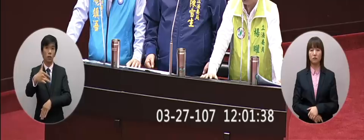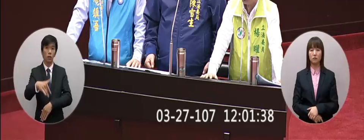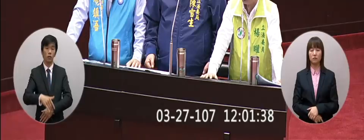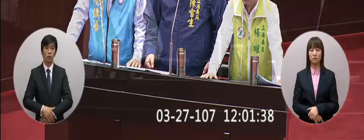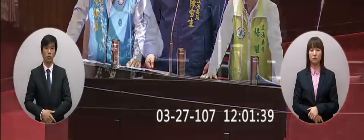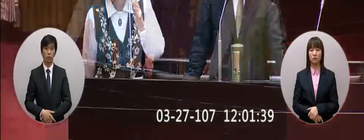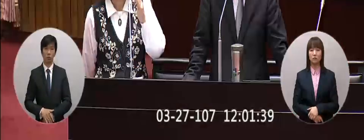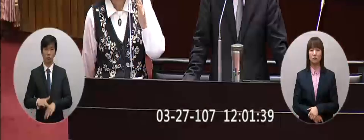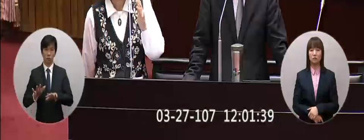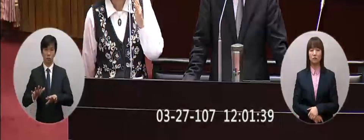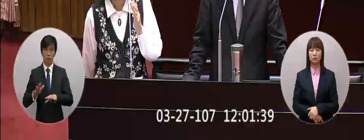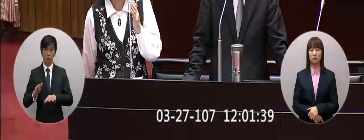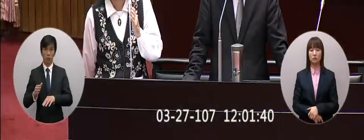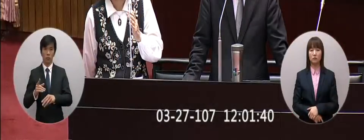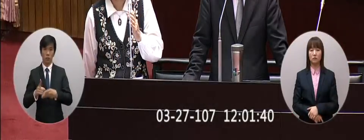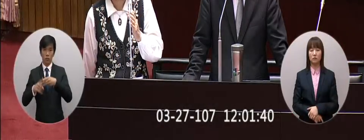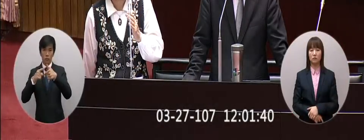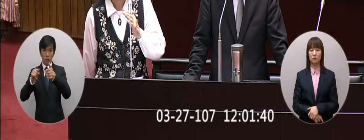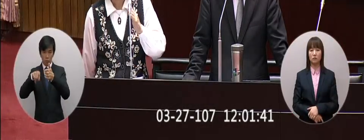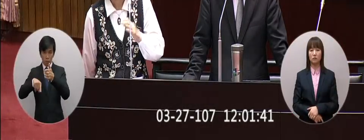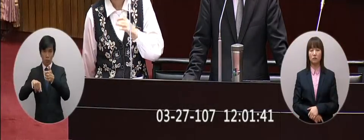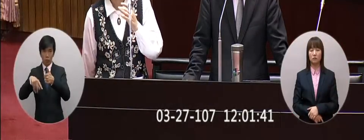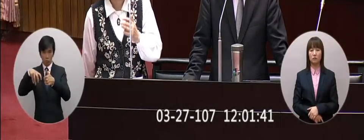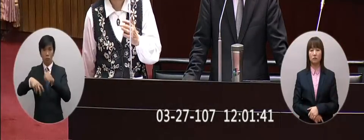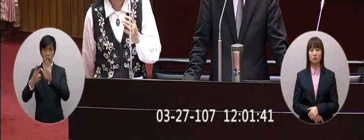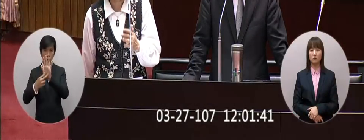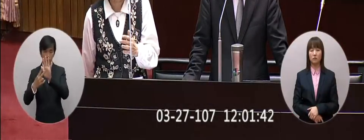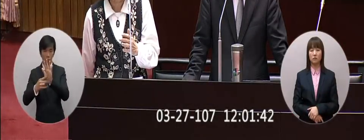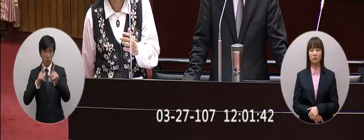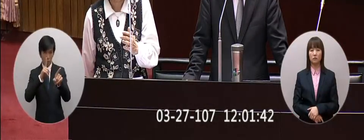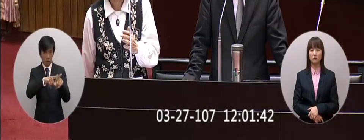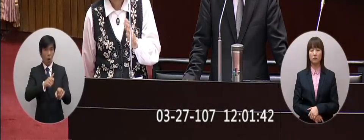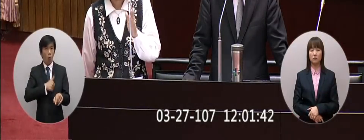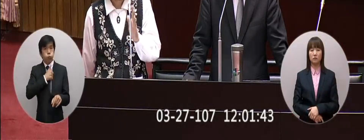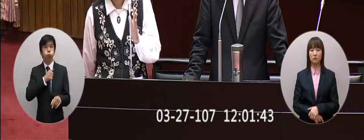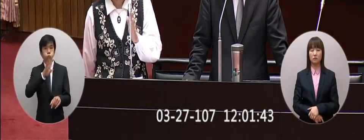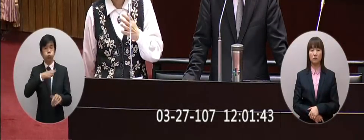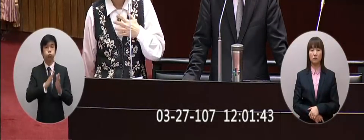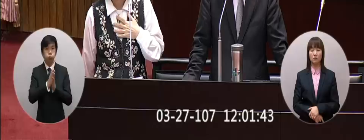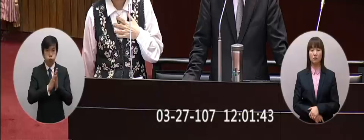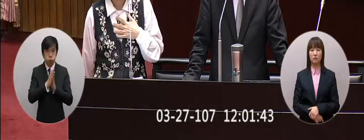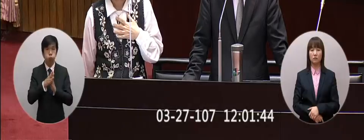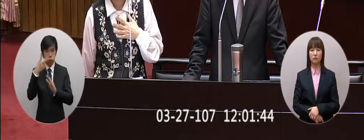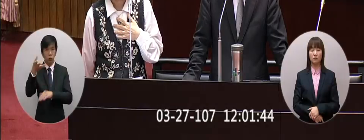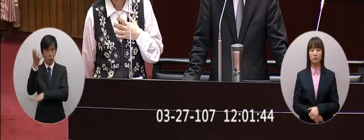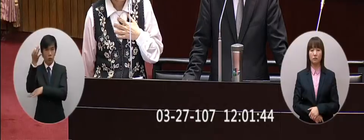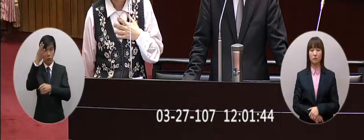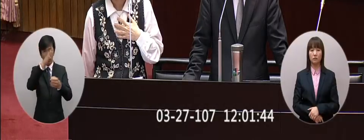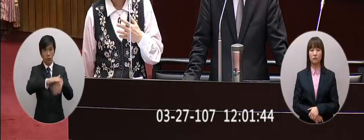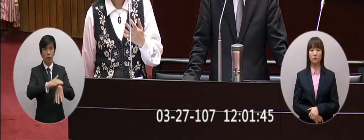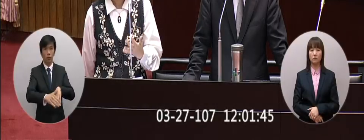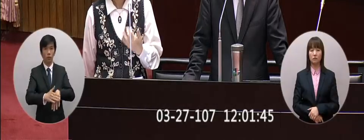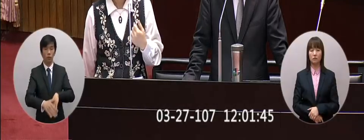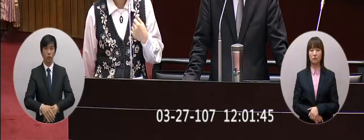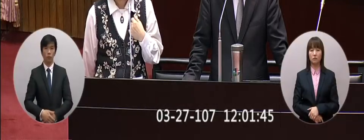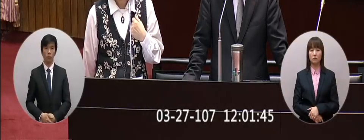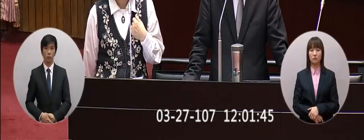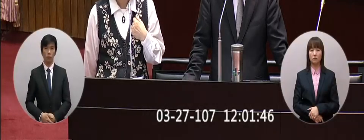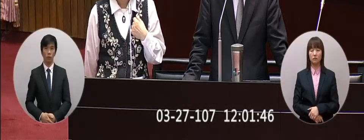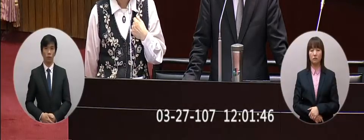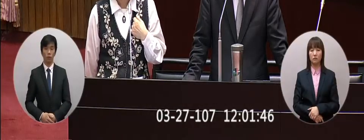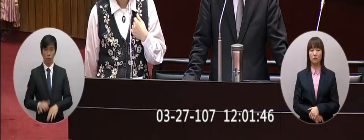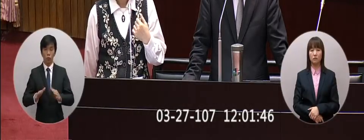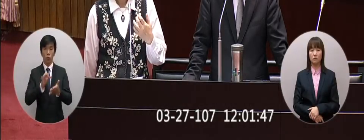主计总处是说，依照实际的需求，我们再来拨补。他主计总处是给我这样子的答案。那我们现在